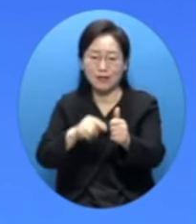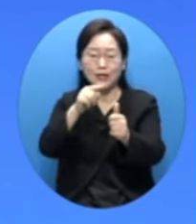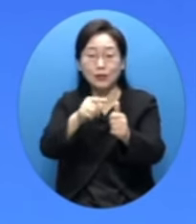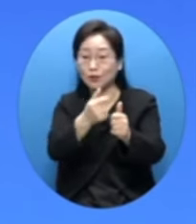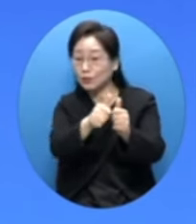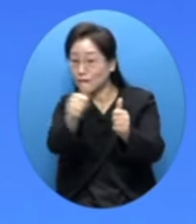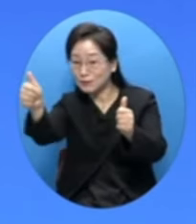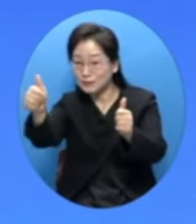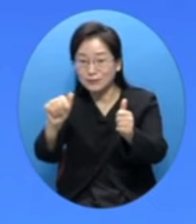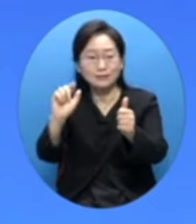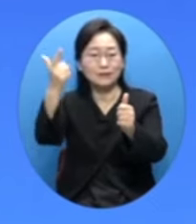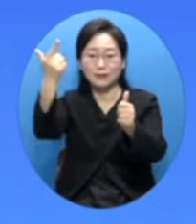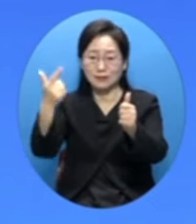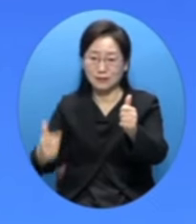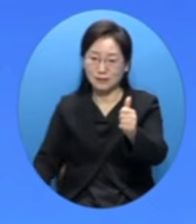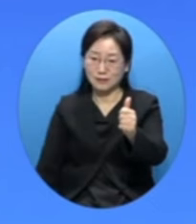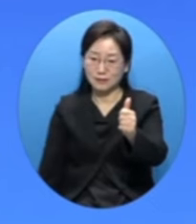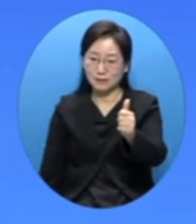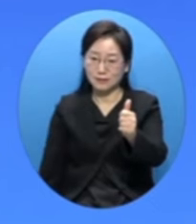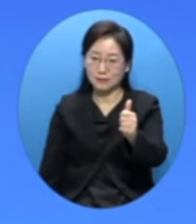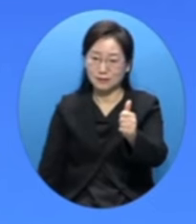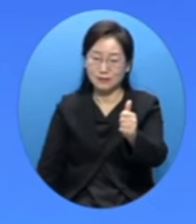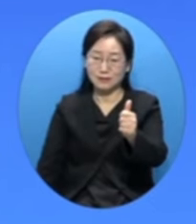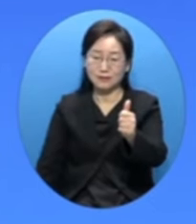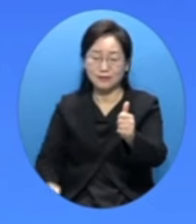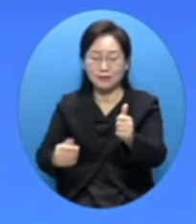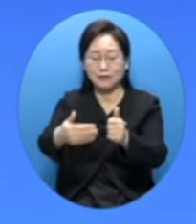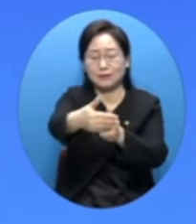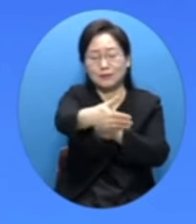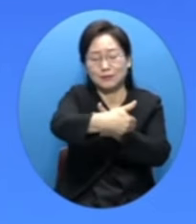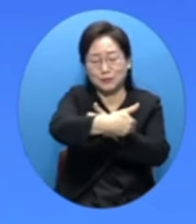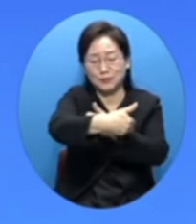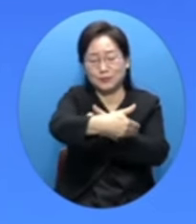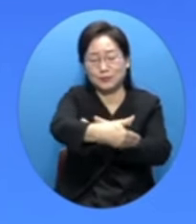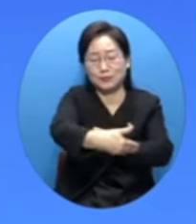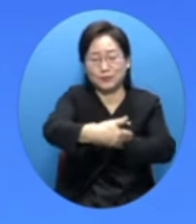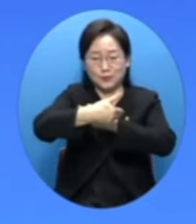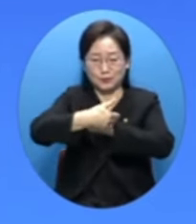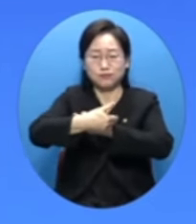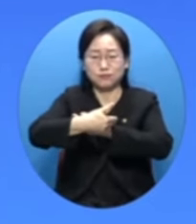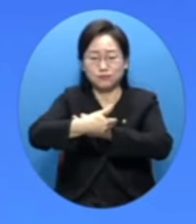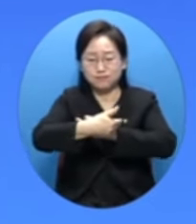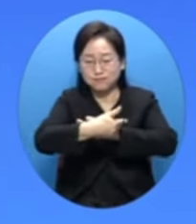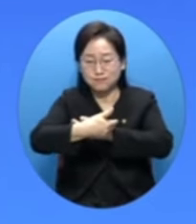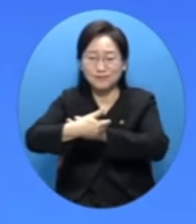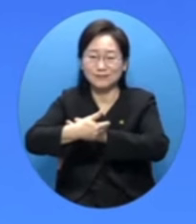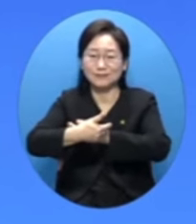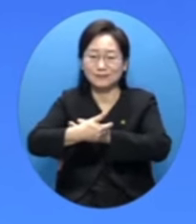떠나지 아니한다. 그리고 그 품에 꼭 우리를 안아주시고